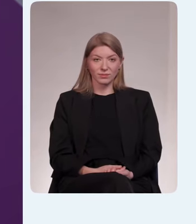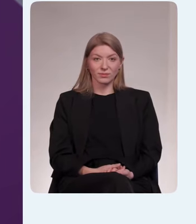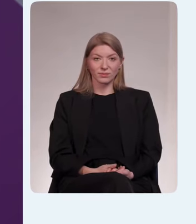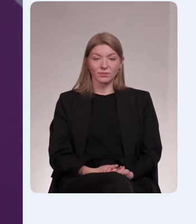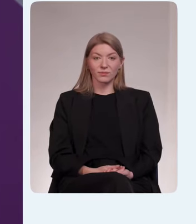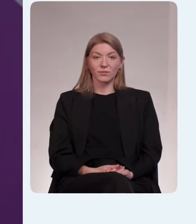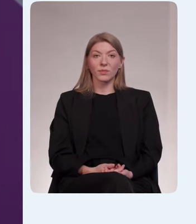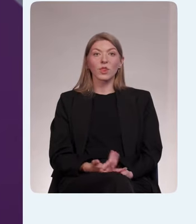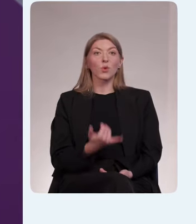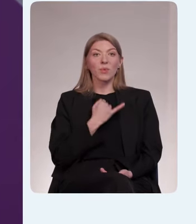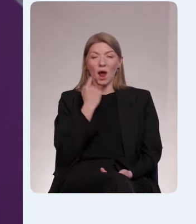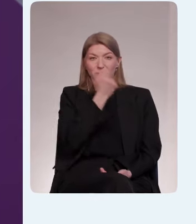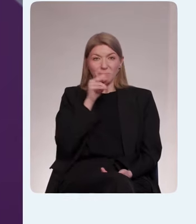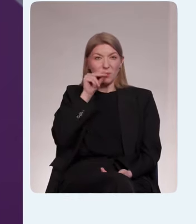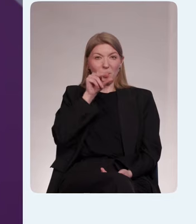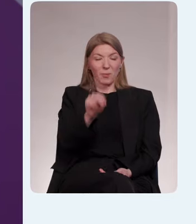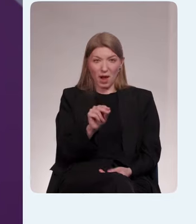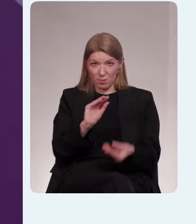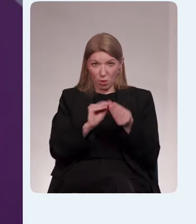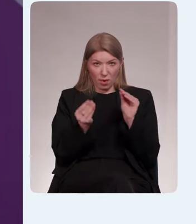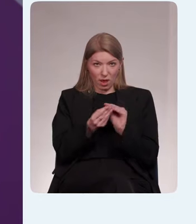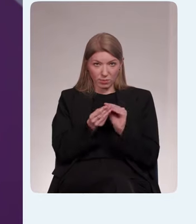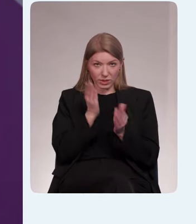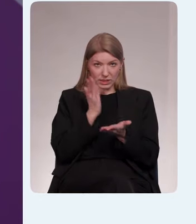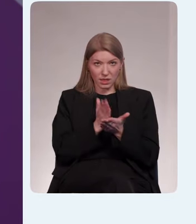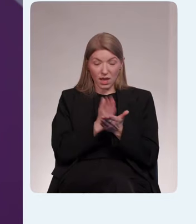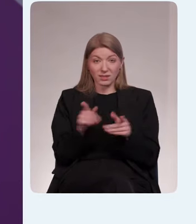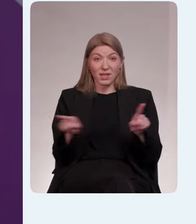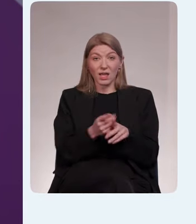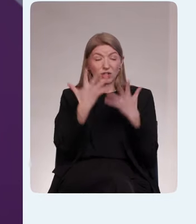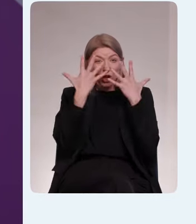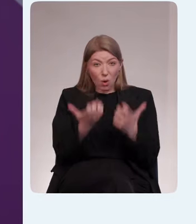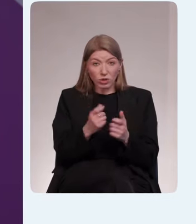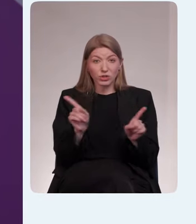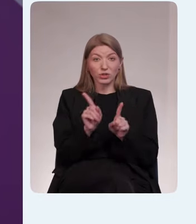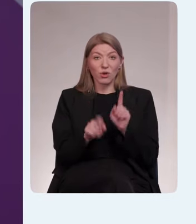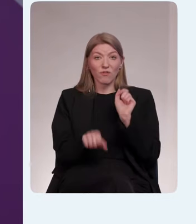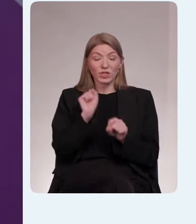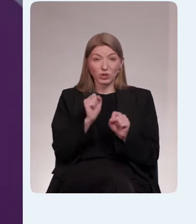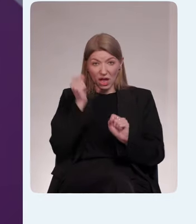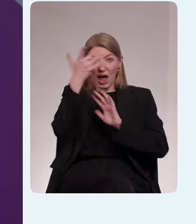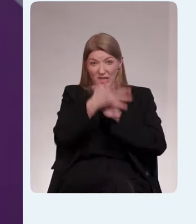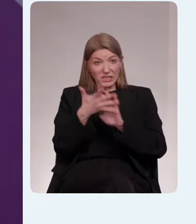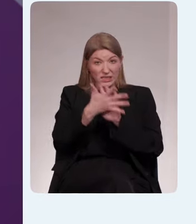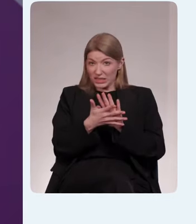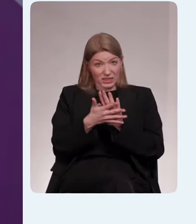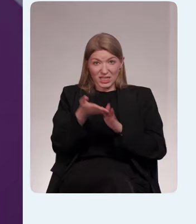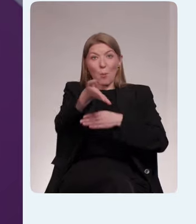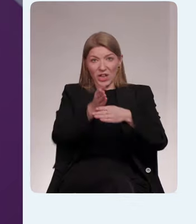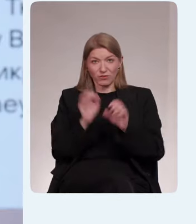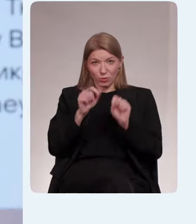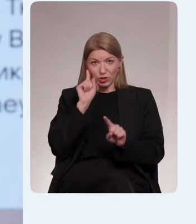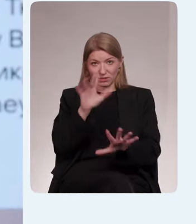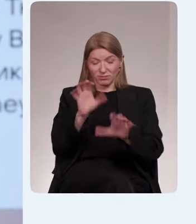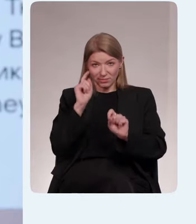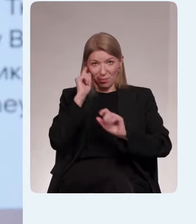у меня есть дикция проблемы. Да, есть проблемы с дикцией. Настолько серьезно, что даже на языке жестов меня поймут только наполовину.